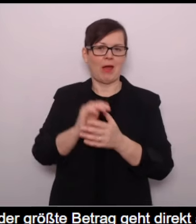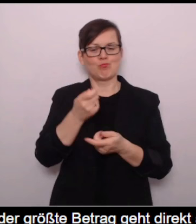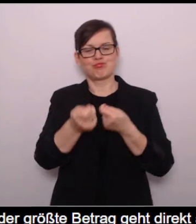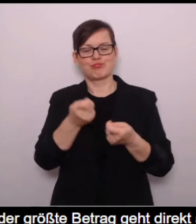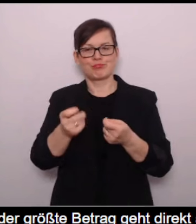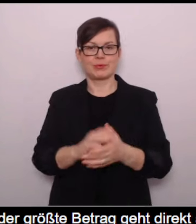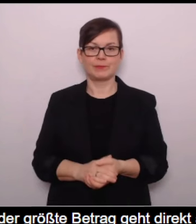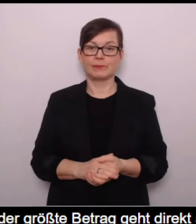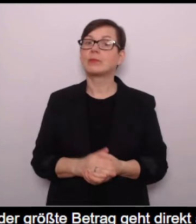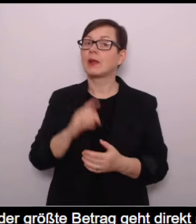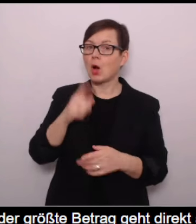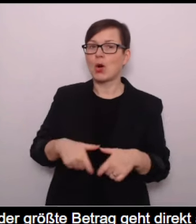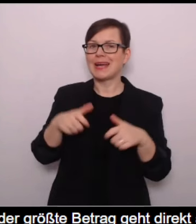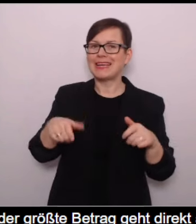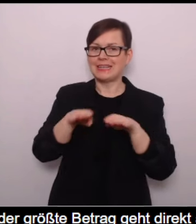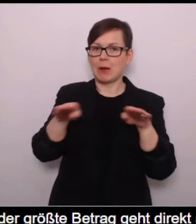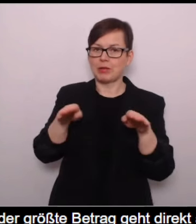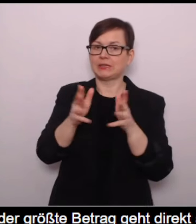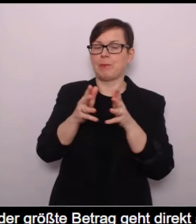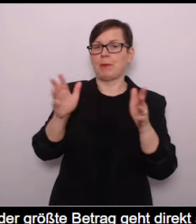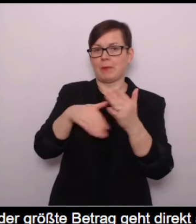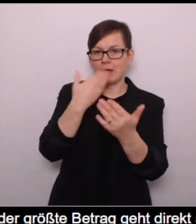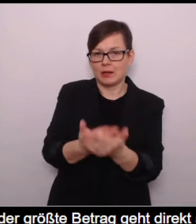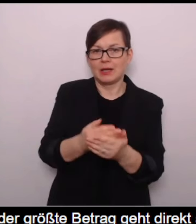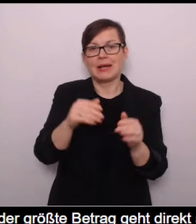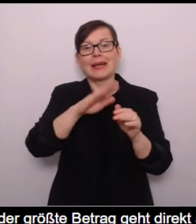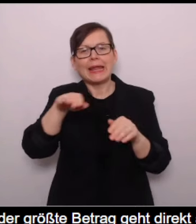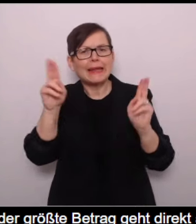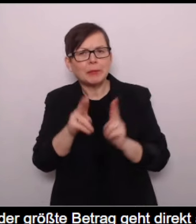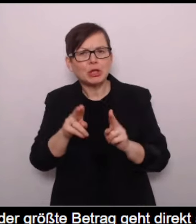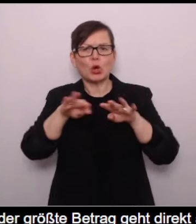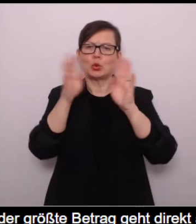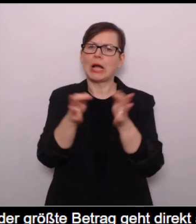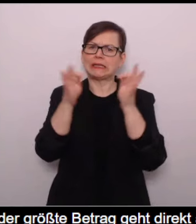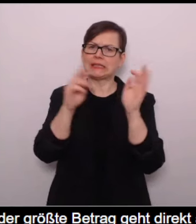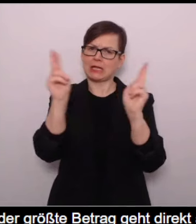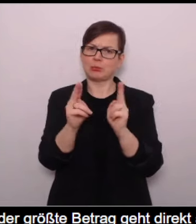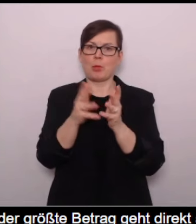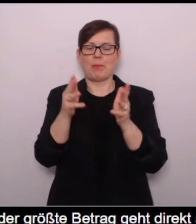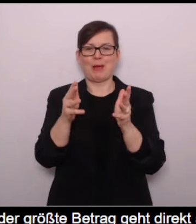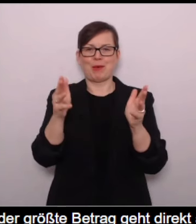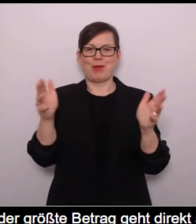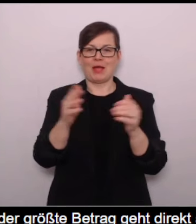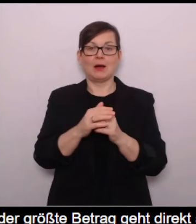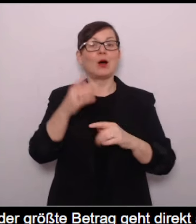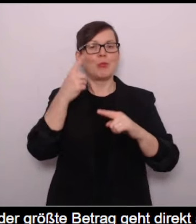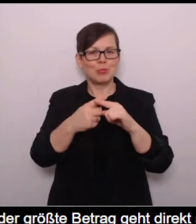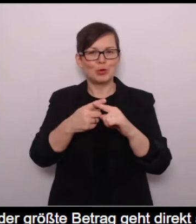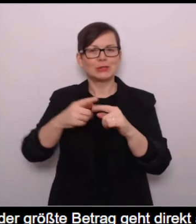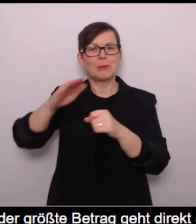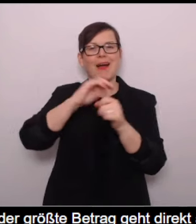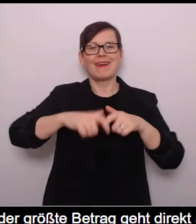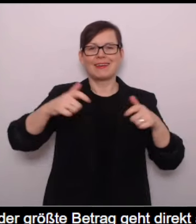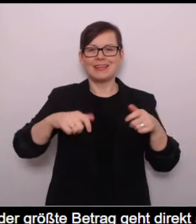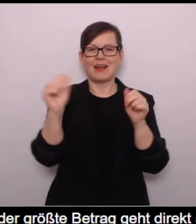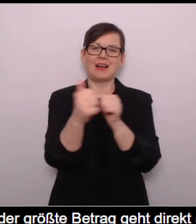32 Prozent ähnlich wie in NRW. Also wir liegen drüber. Und zusätzlich massiver Ausbau der Kita-Plätze, der Kinderbetreuung,